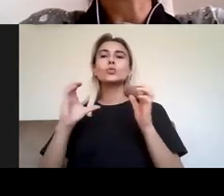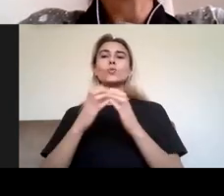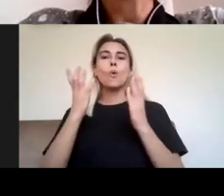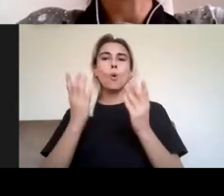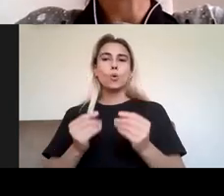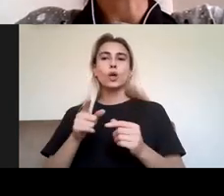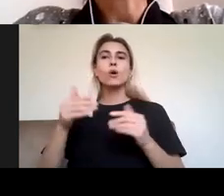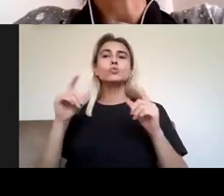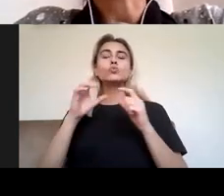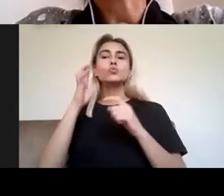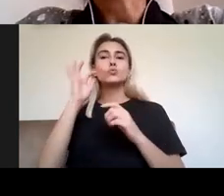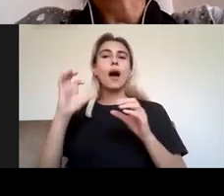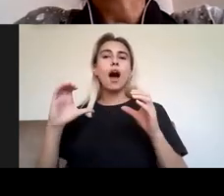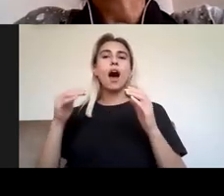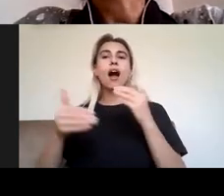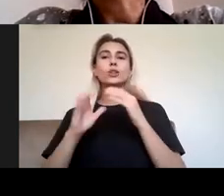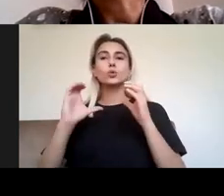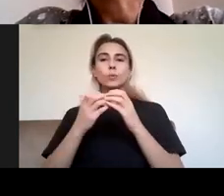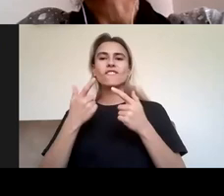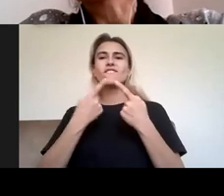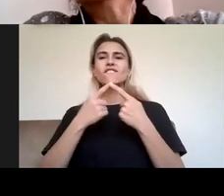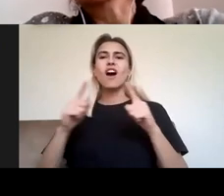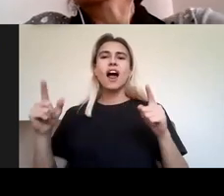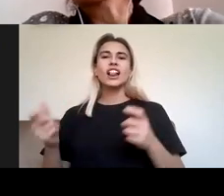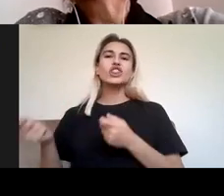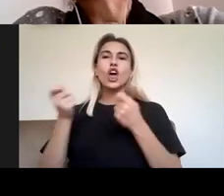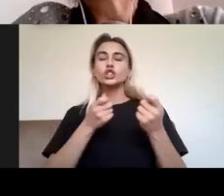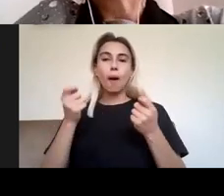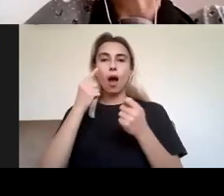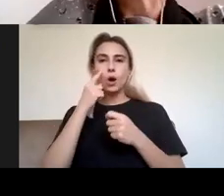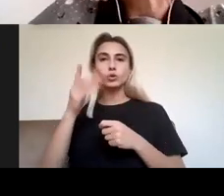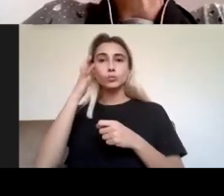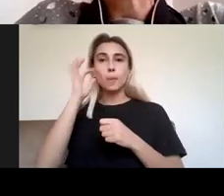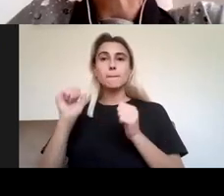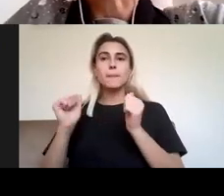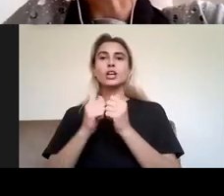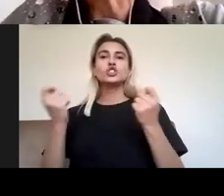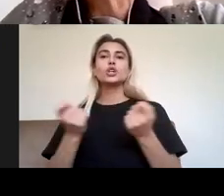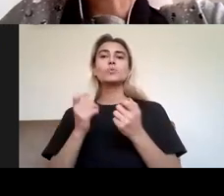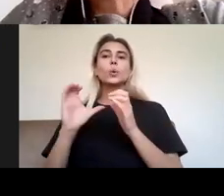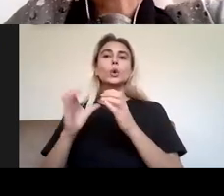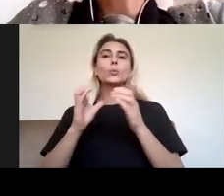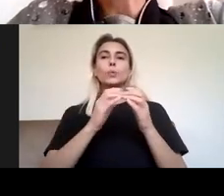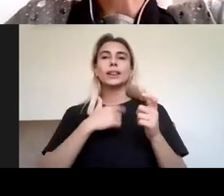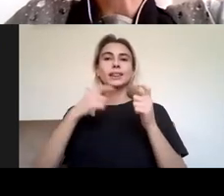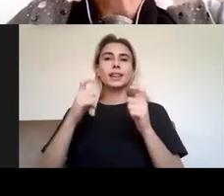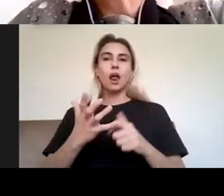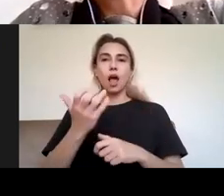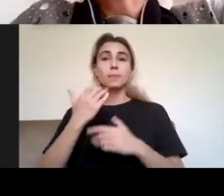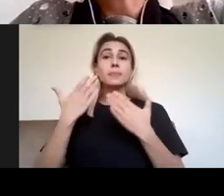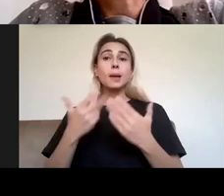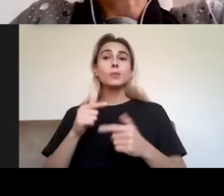Uzman alt grupları içerisinde farklı taşıma modları için uzmanlarla beraber çalışma grupları içerisinde yer aldım. Burada tabii